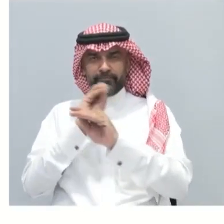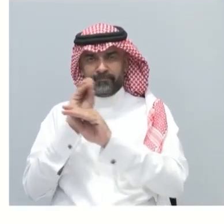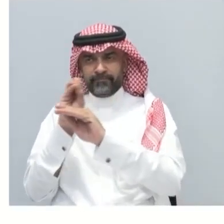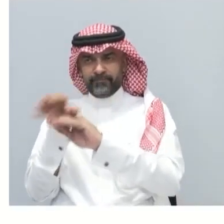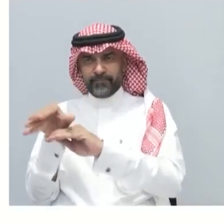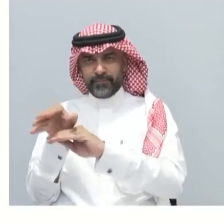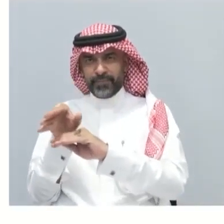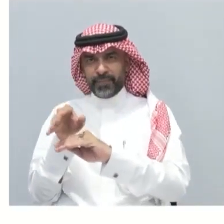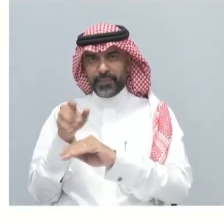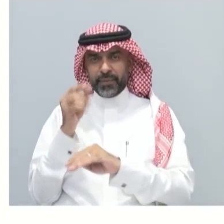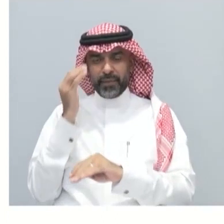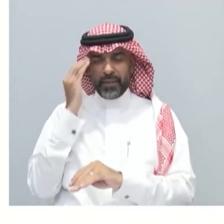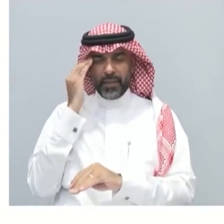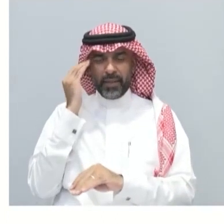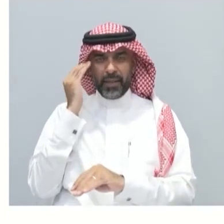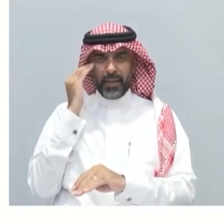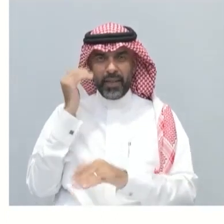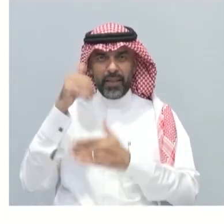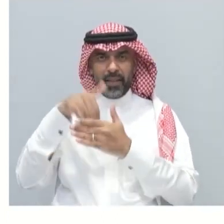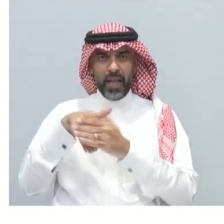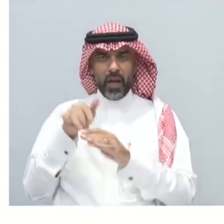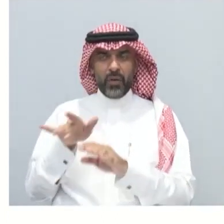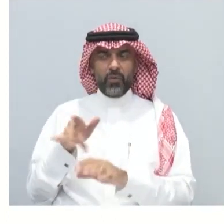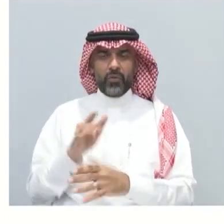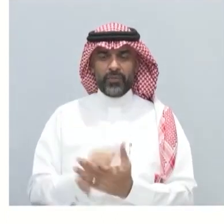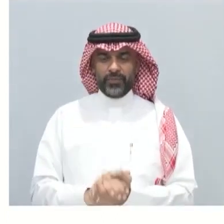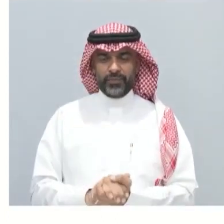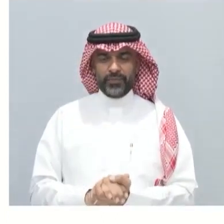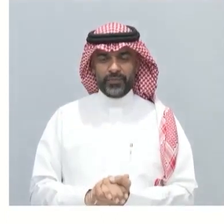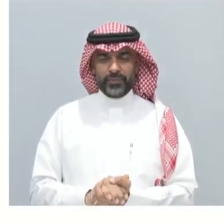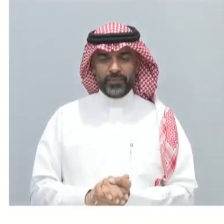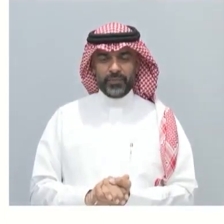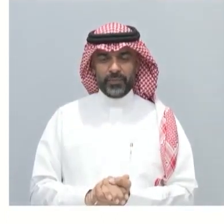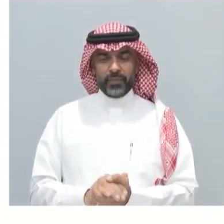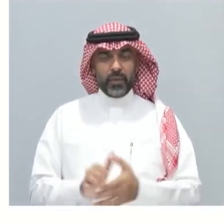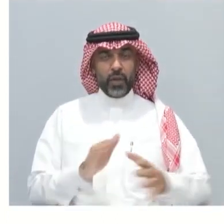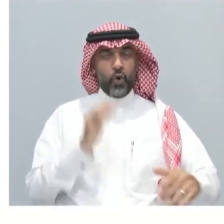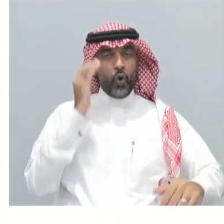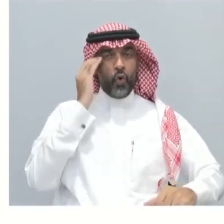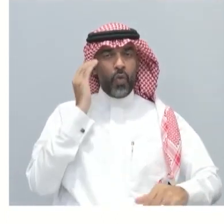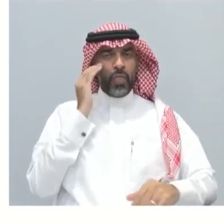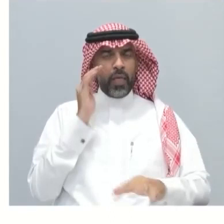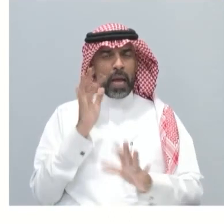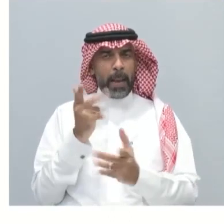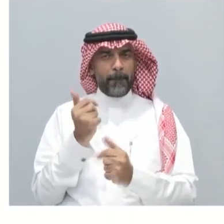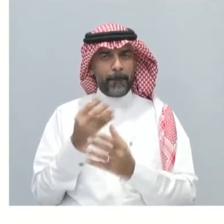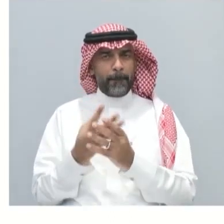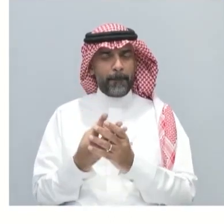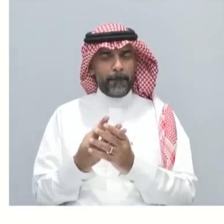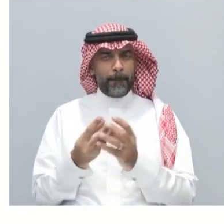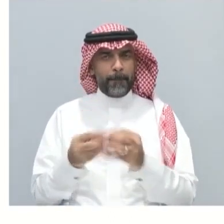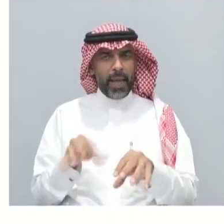الحيوانات المنويه في الانثى هنا تضع الانثى قرابه